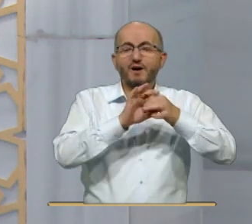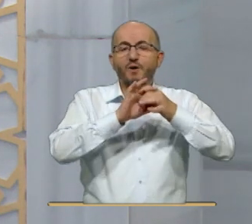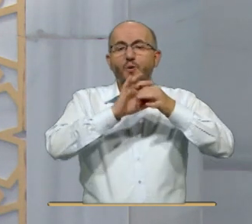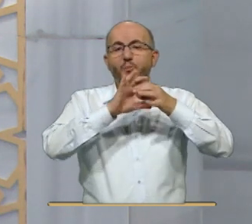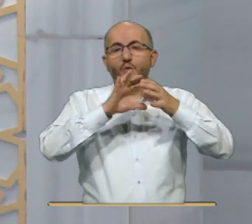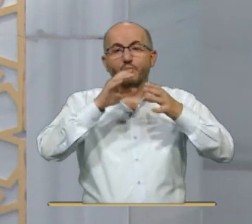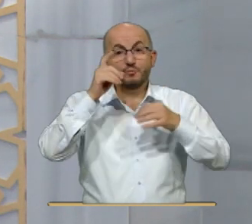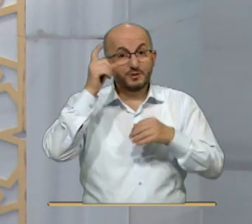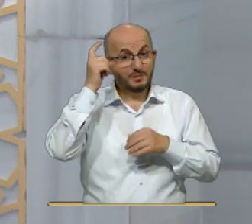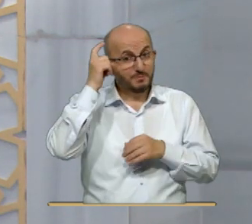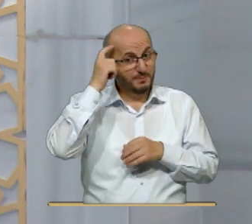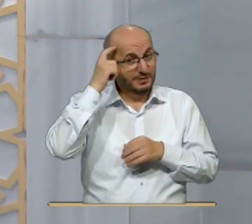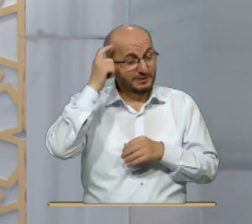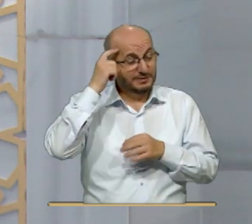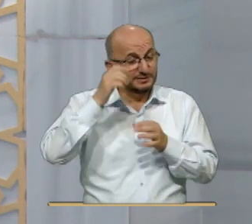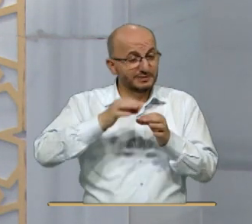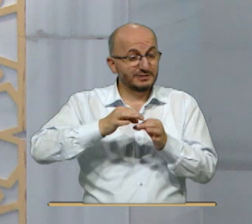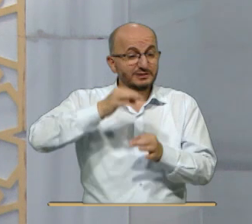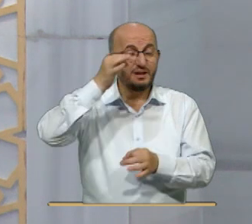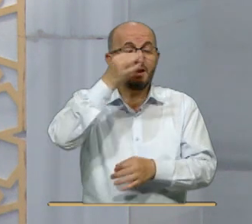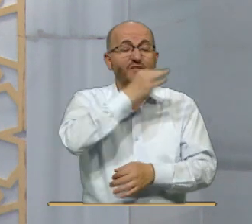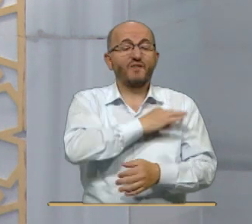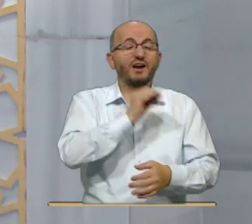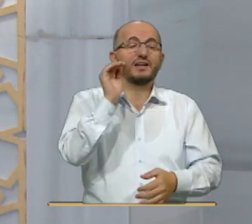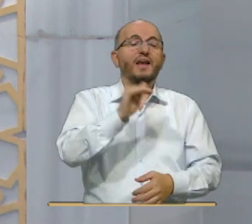bilgi insanlığa hayır getirmiyor.